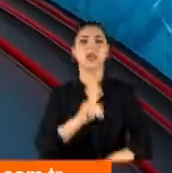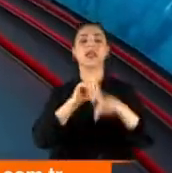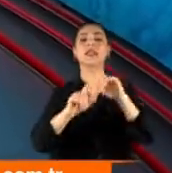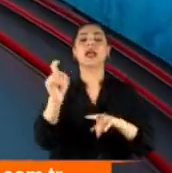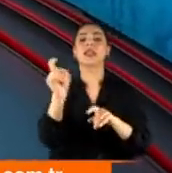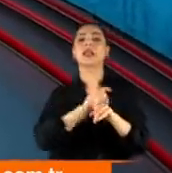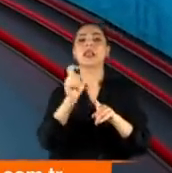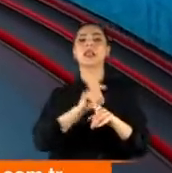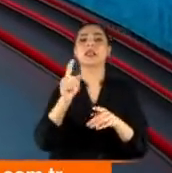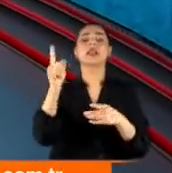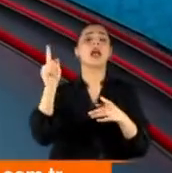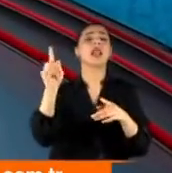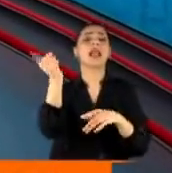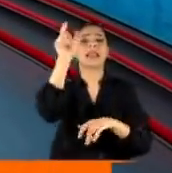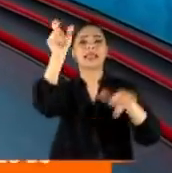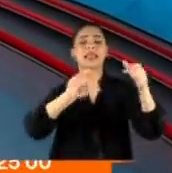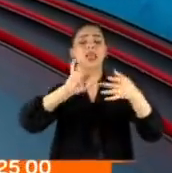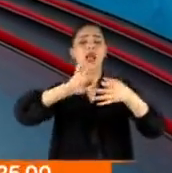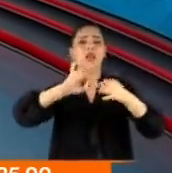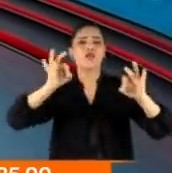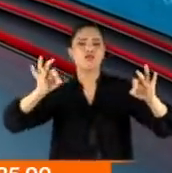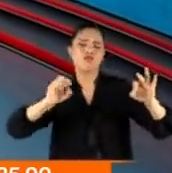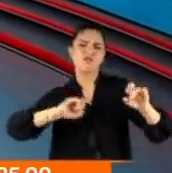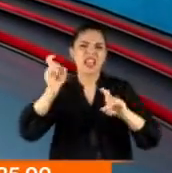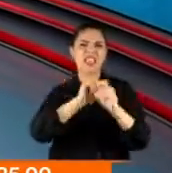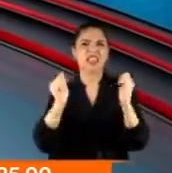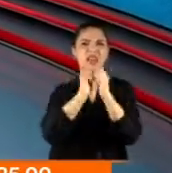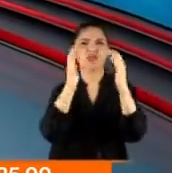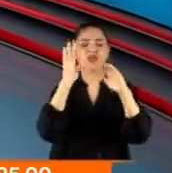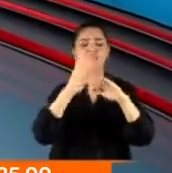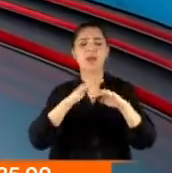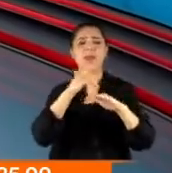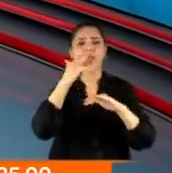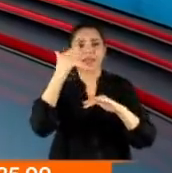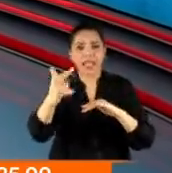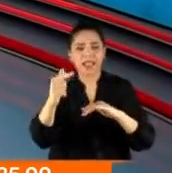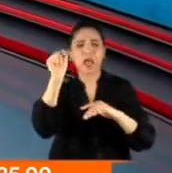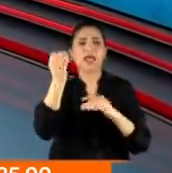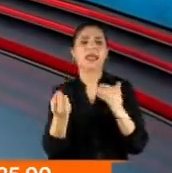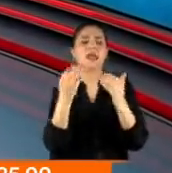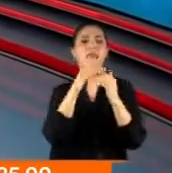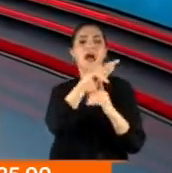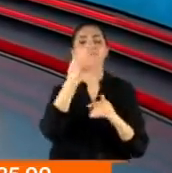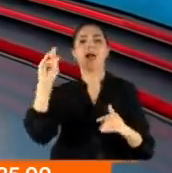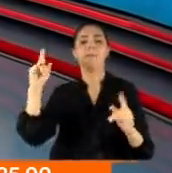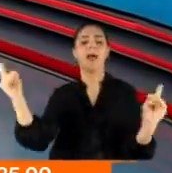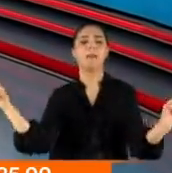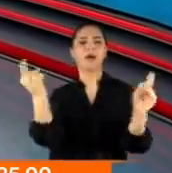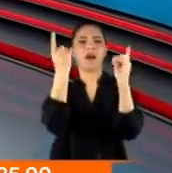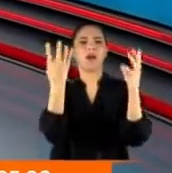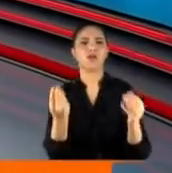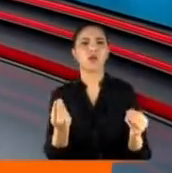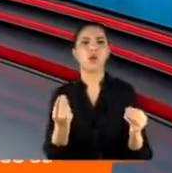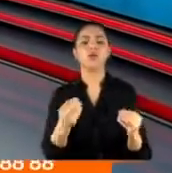Siyasette tansiyonu liderlerin sözleri yükseltiyor demiştik başlarken. Sıra o bahiste İYİ Parti ile MHP bir kez daha karşı karşıya